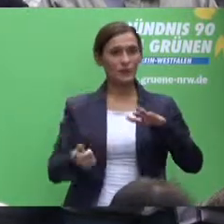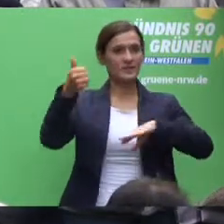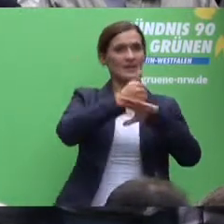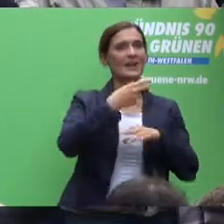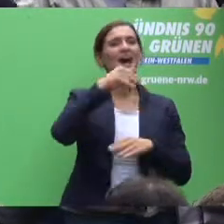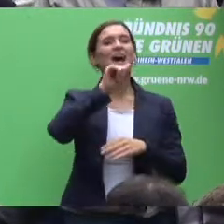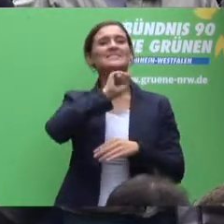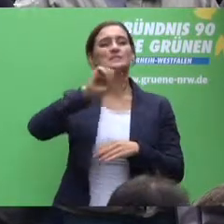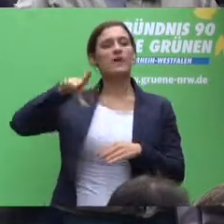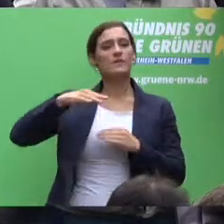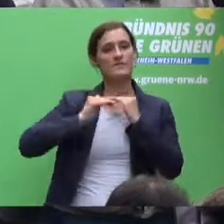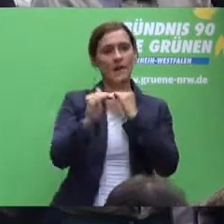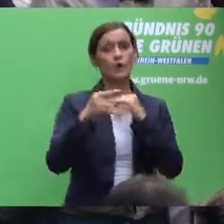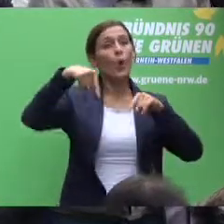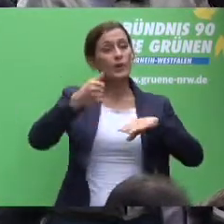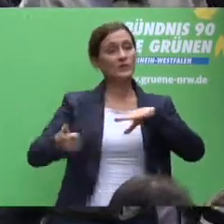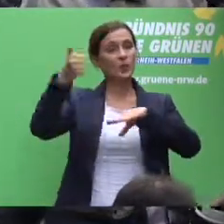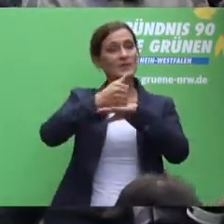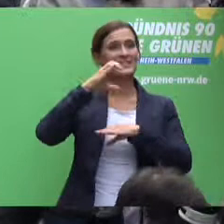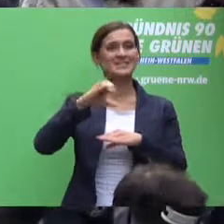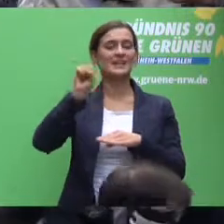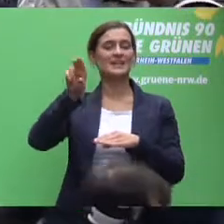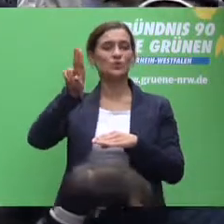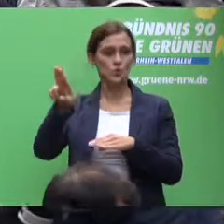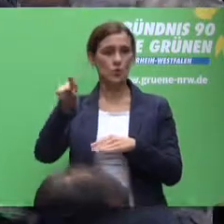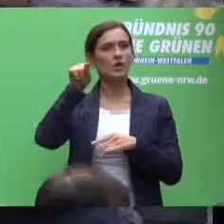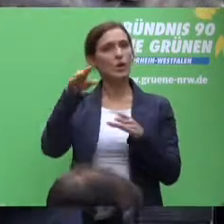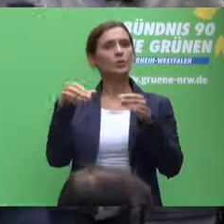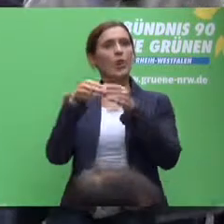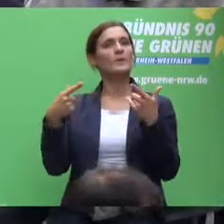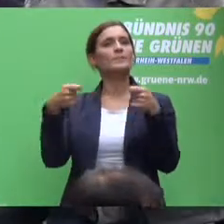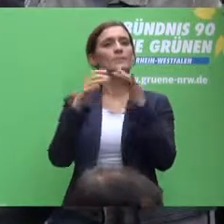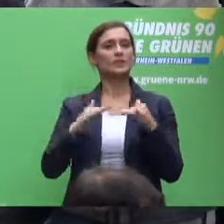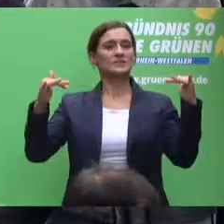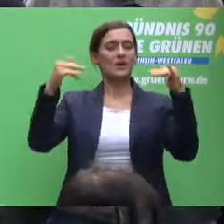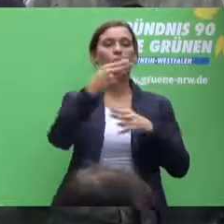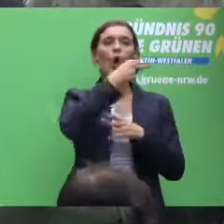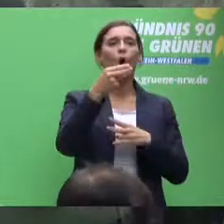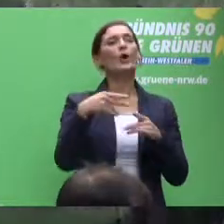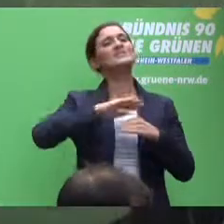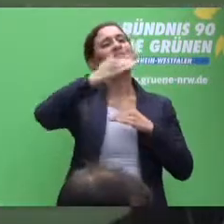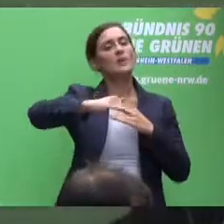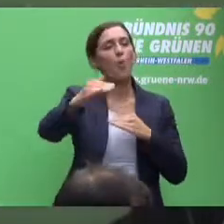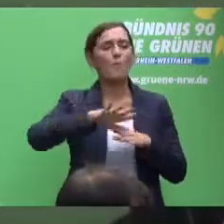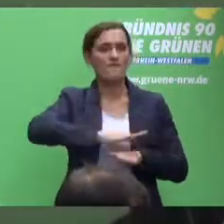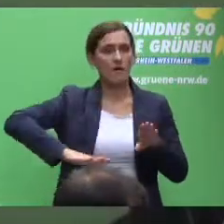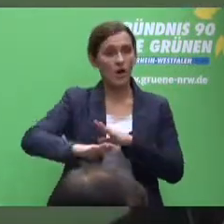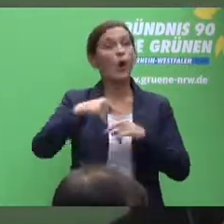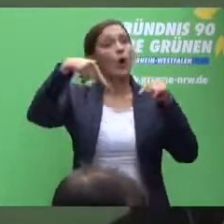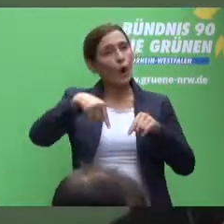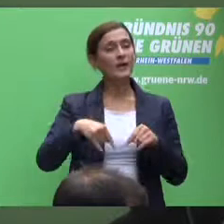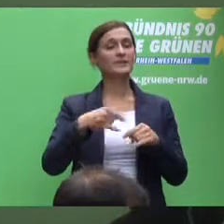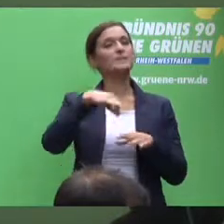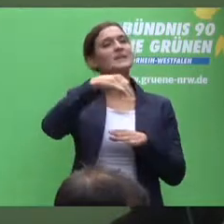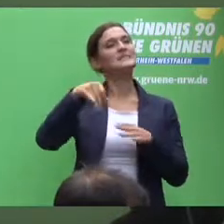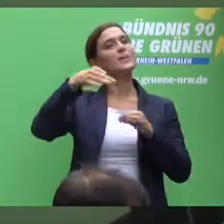Hasselfeld, heute Vorsitzende der CSU, der CSU-Gruppe im Bundestag. Horst Seehofer, heute